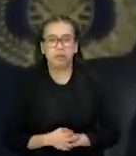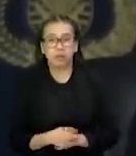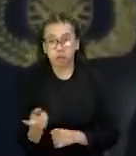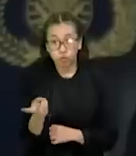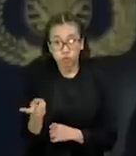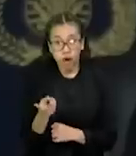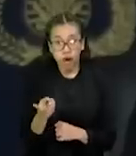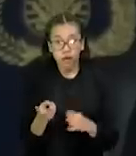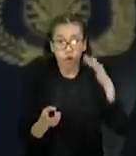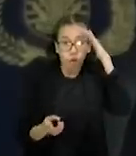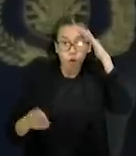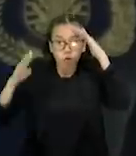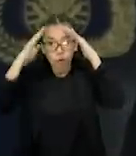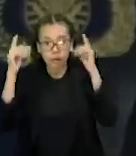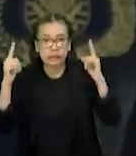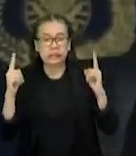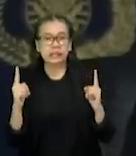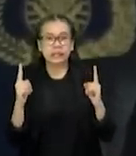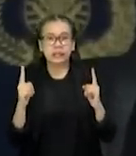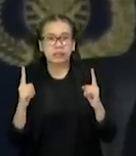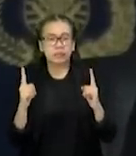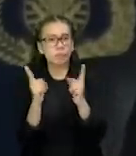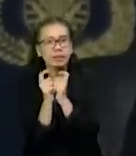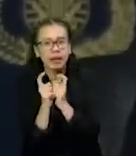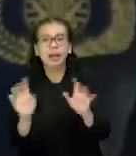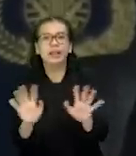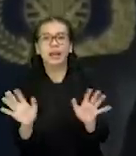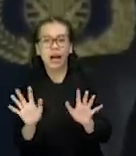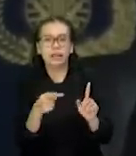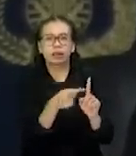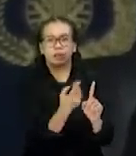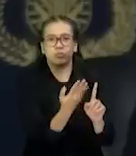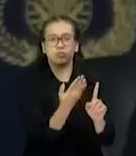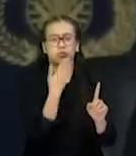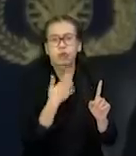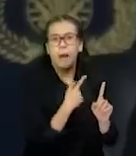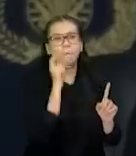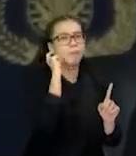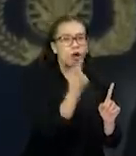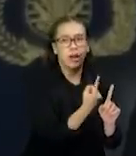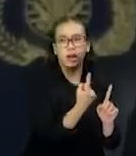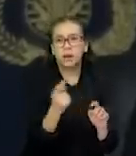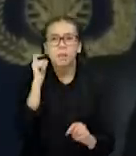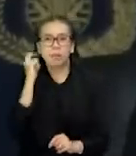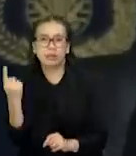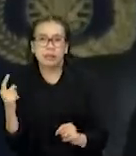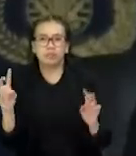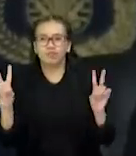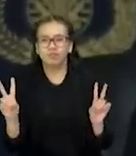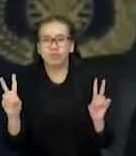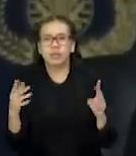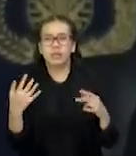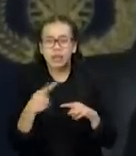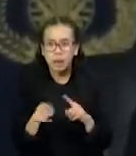ya, tersangka ini bahkan sebelumnya itu sebelum tertidur di bangunan